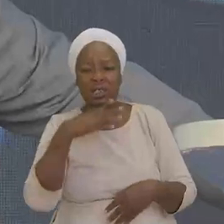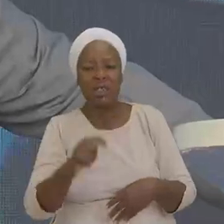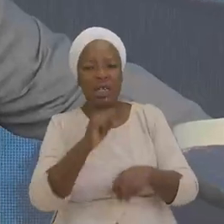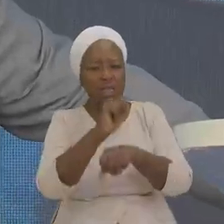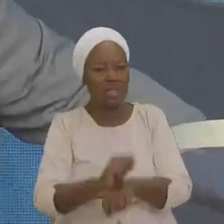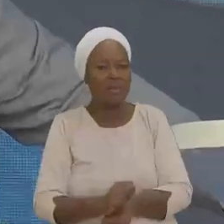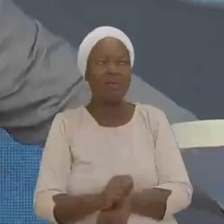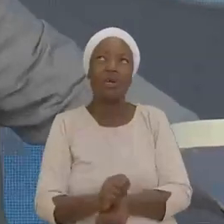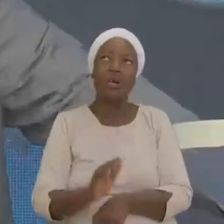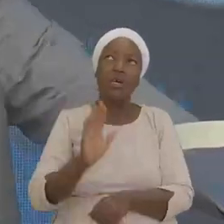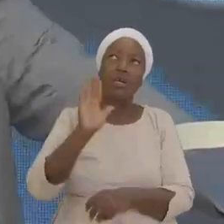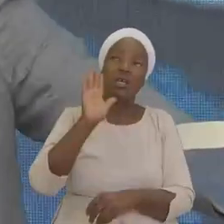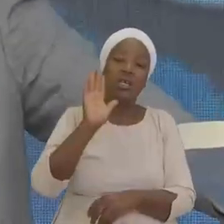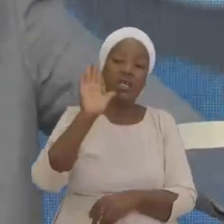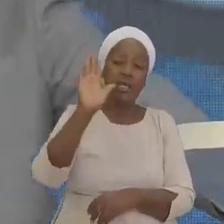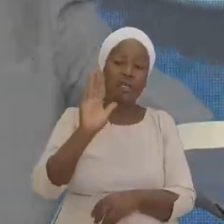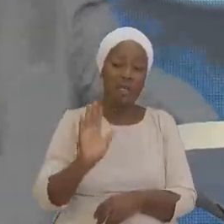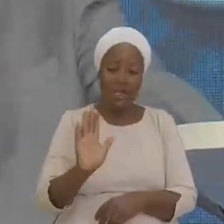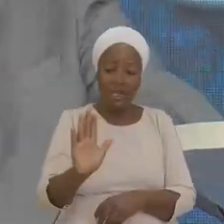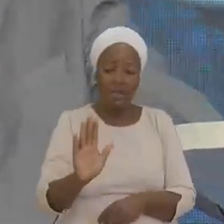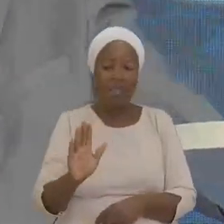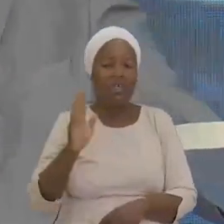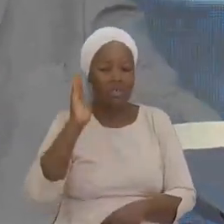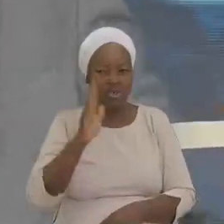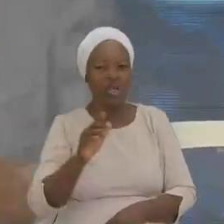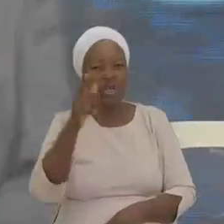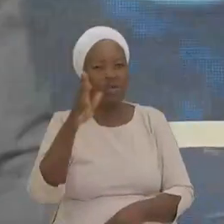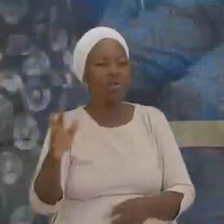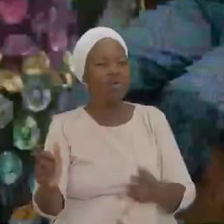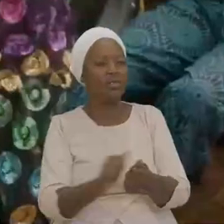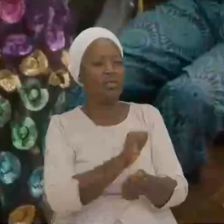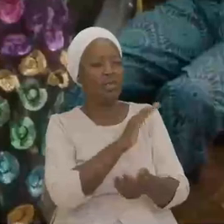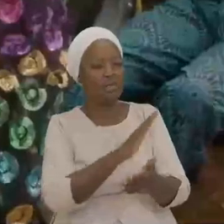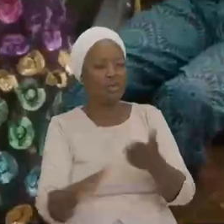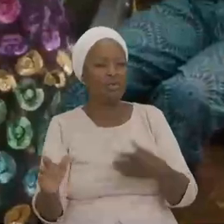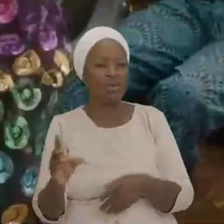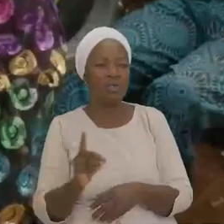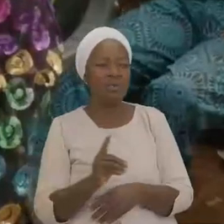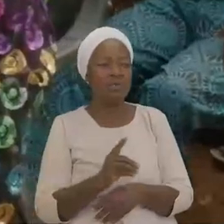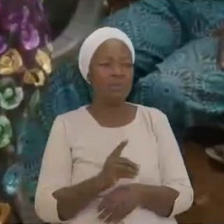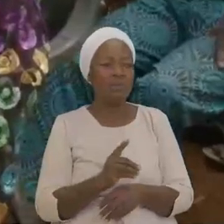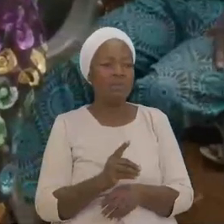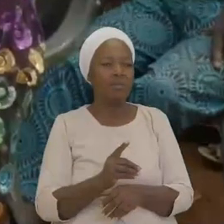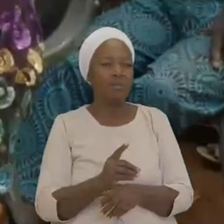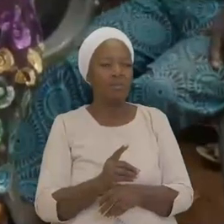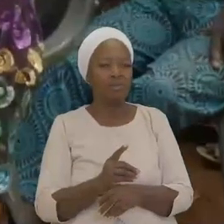regarde, si quelqu'un détruit, souille le temple de Dieu, Dieu le détruira.